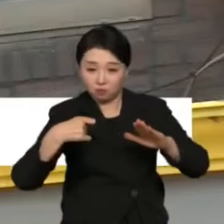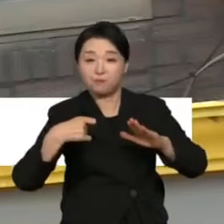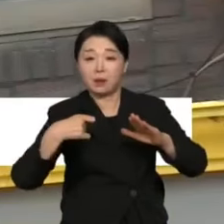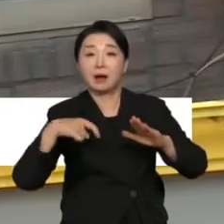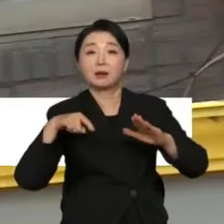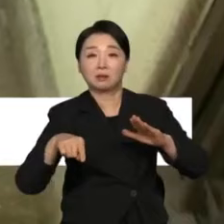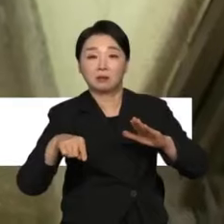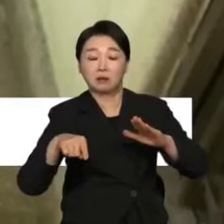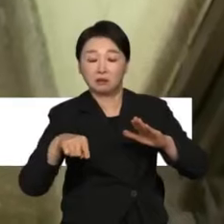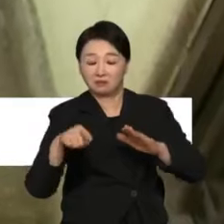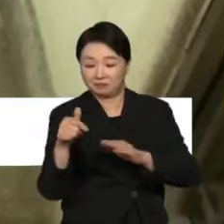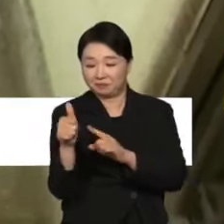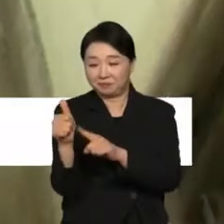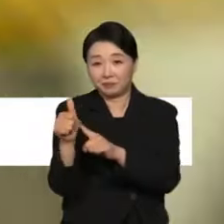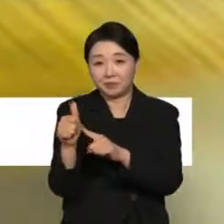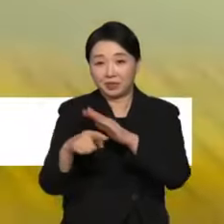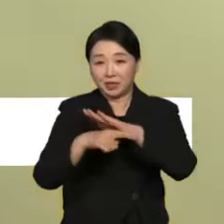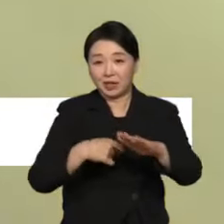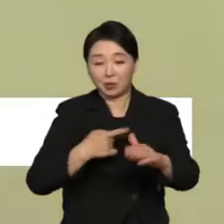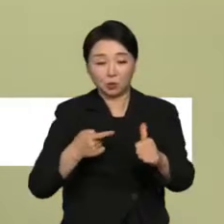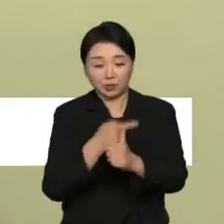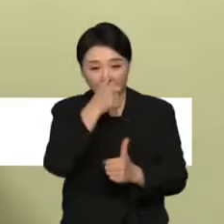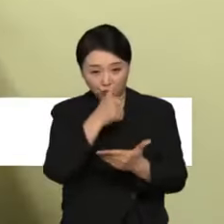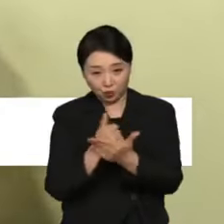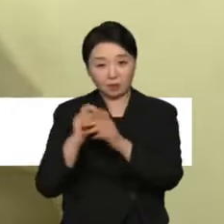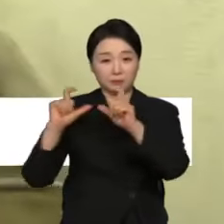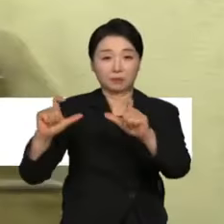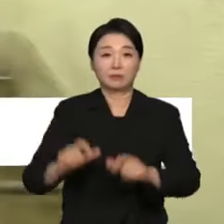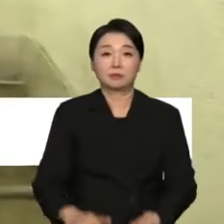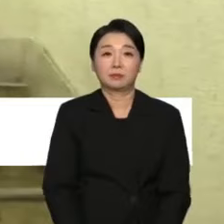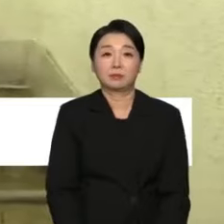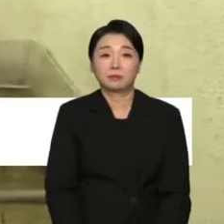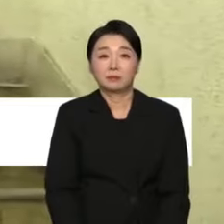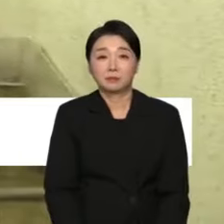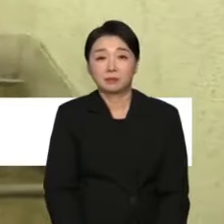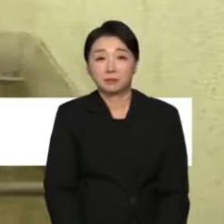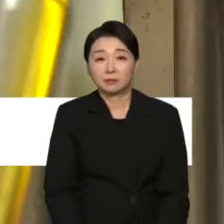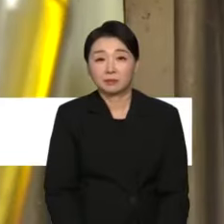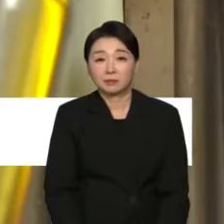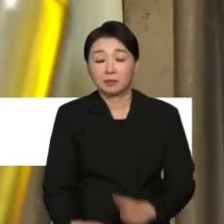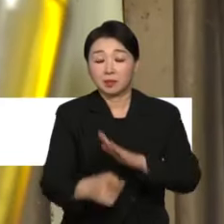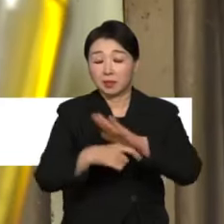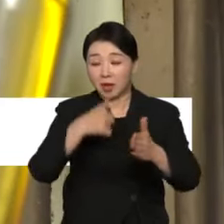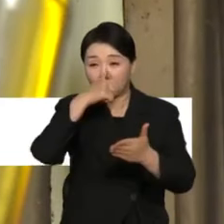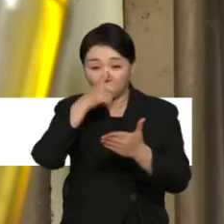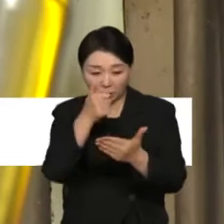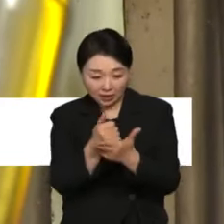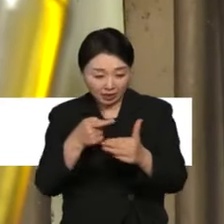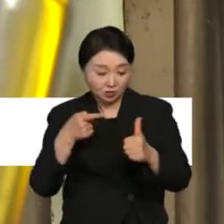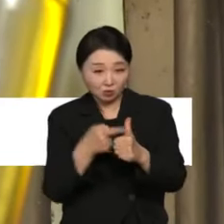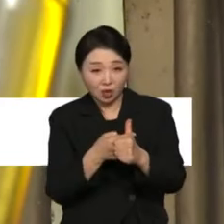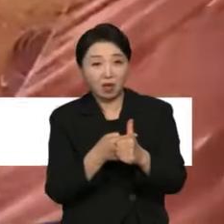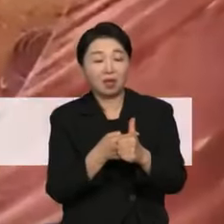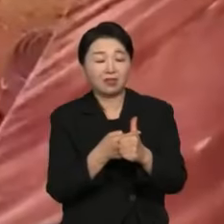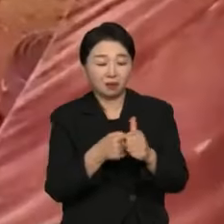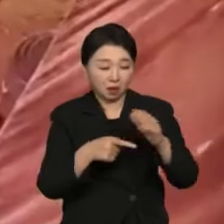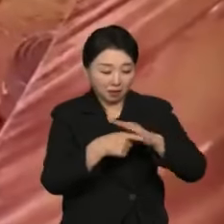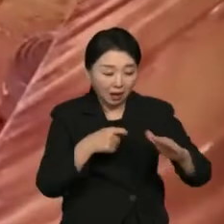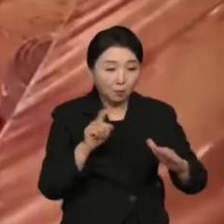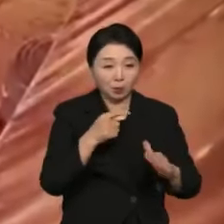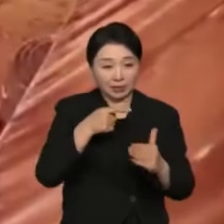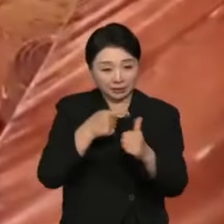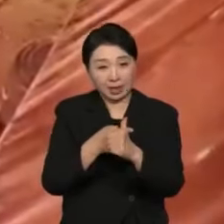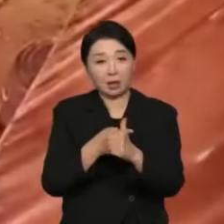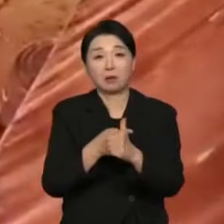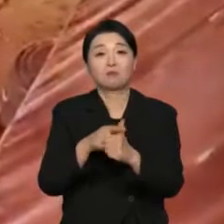미뤄 이 씨에게 강도 살인 혐의를 적용했습니다. 강도 살인죄는 살인죄보다 더 무거운 벌을 받습니다.